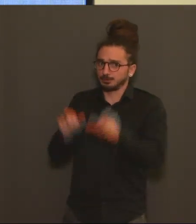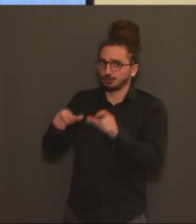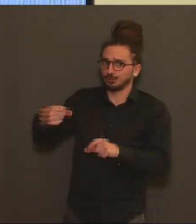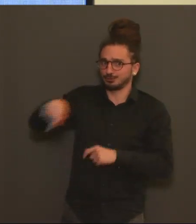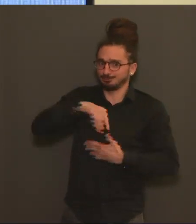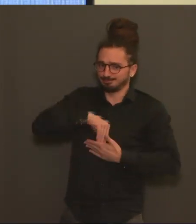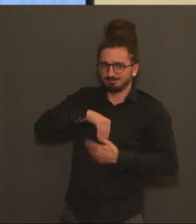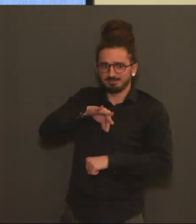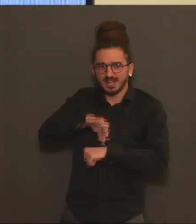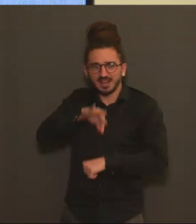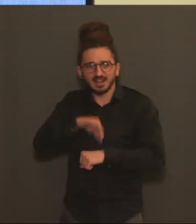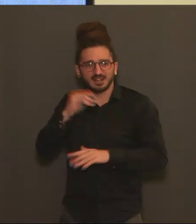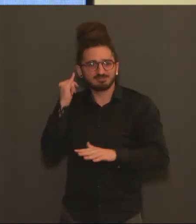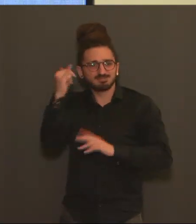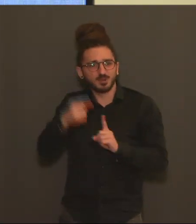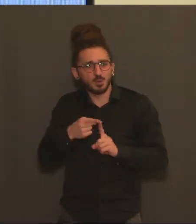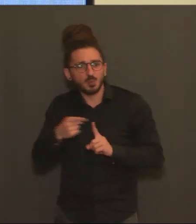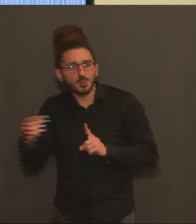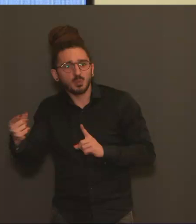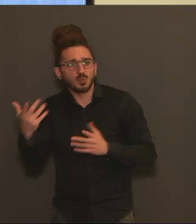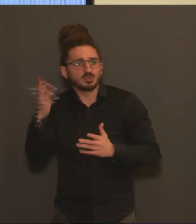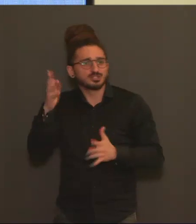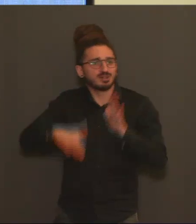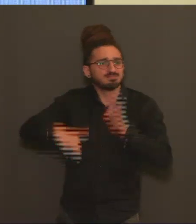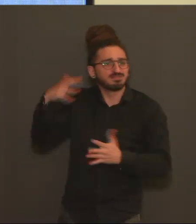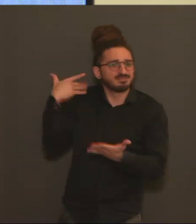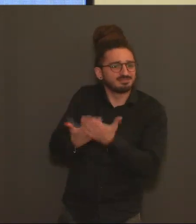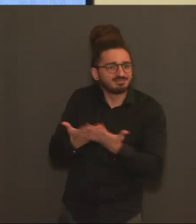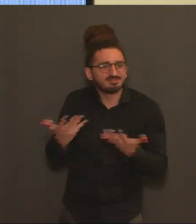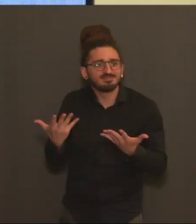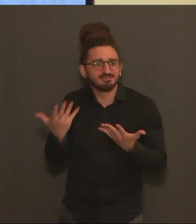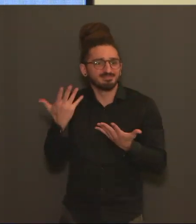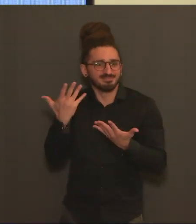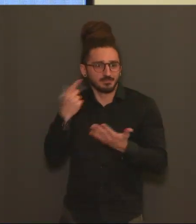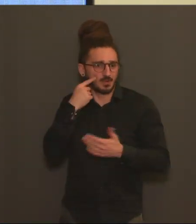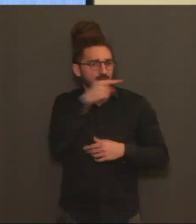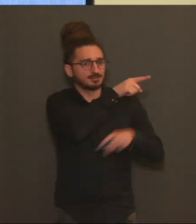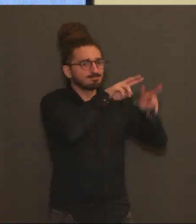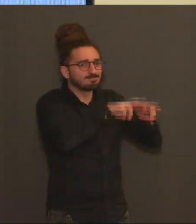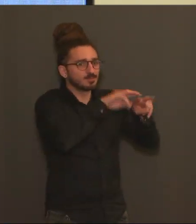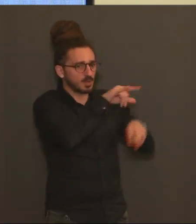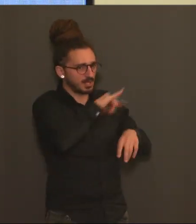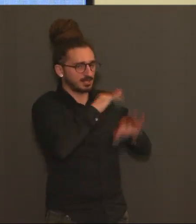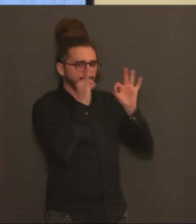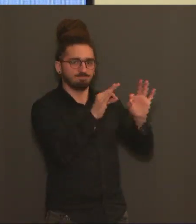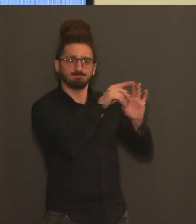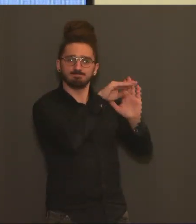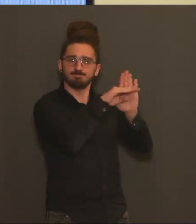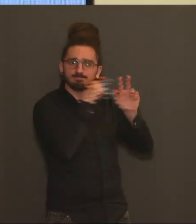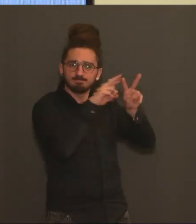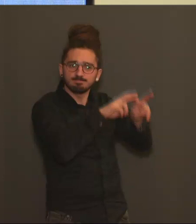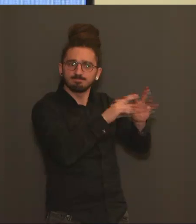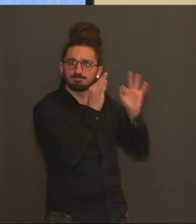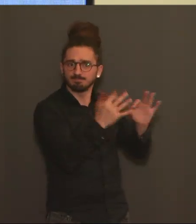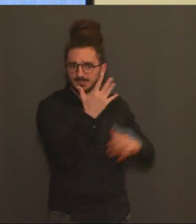vit différemment que les gens qui sont encadrés dans les études cliniques. C'est ce qu'on appelle en anglais l'effectiveness, c'est l'efficacité sur